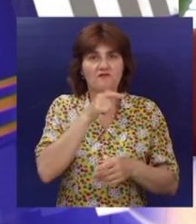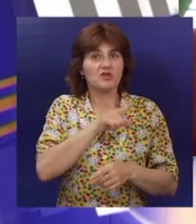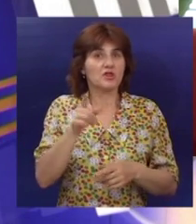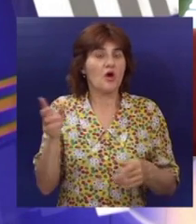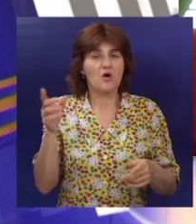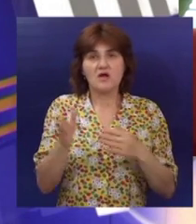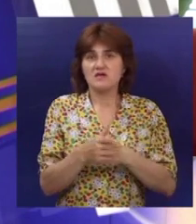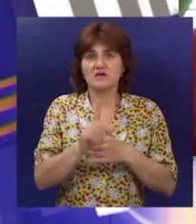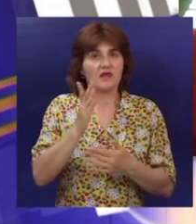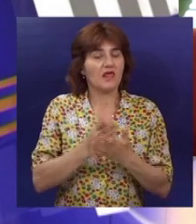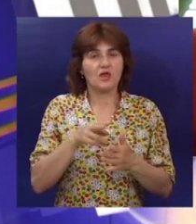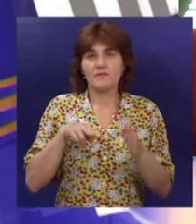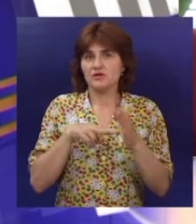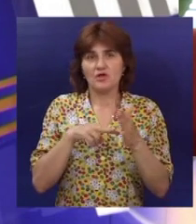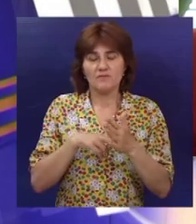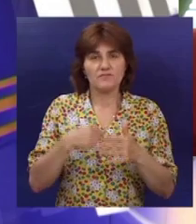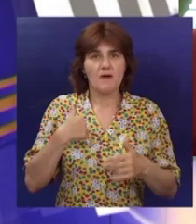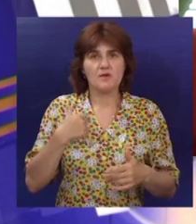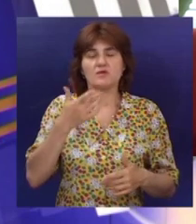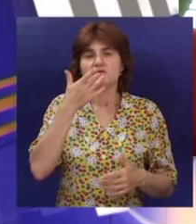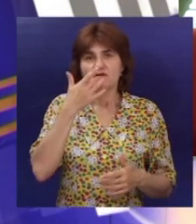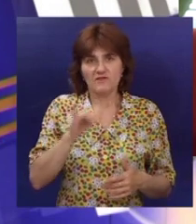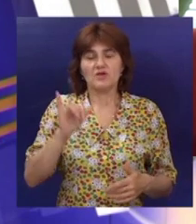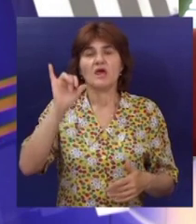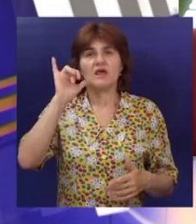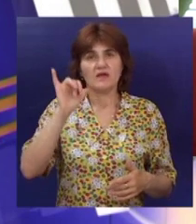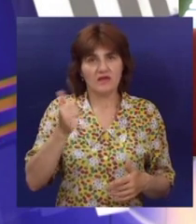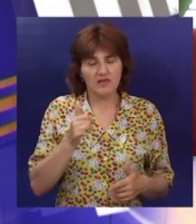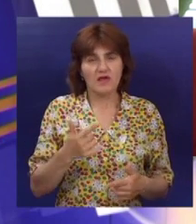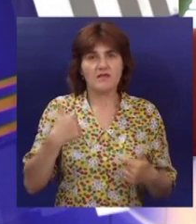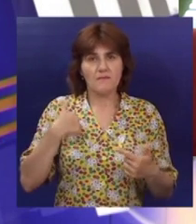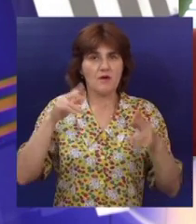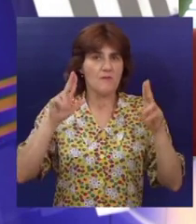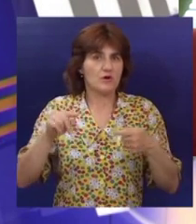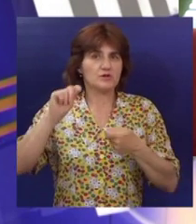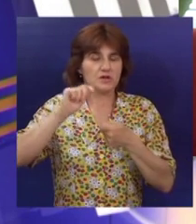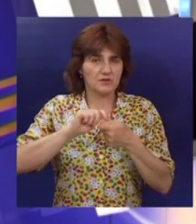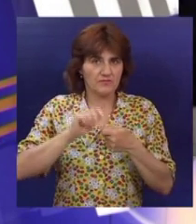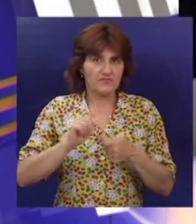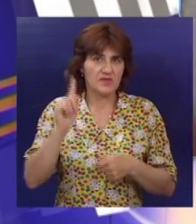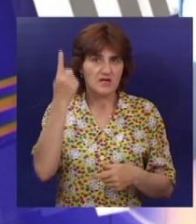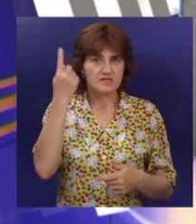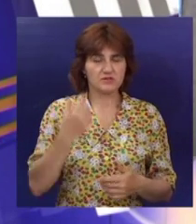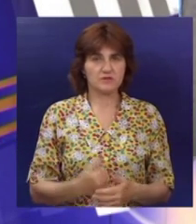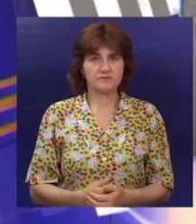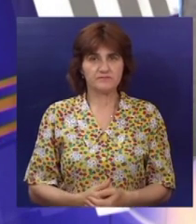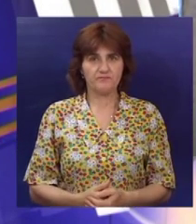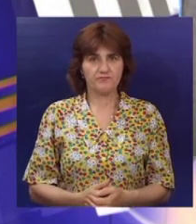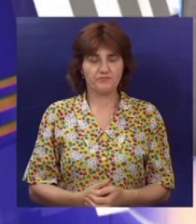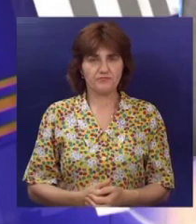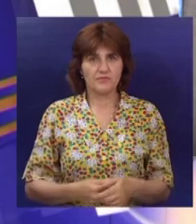kraja septembra meseca. Koliko god je nama toplo i teško ovo izdržati, ali ovo zaista daje